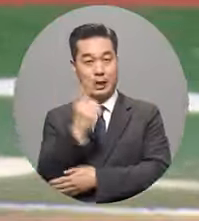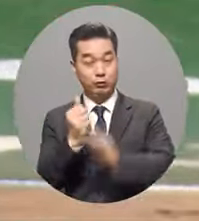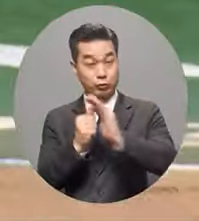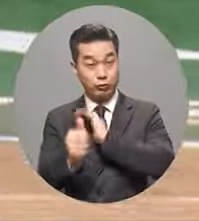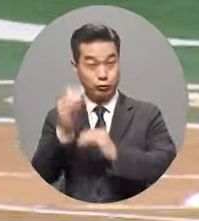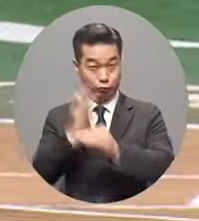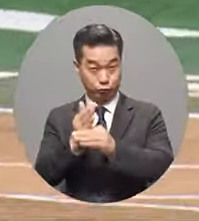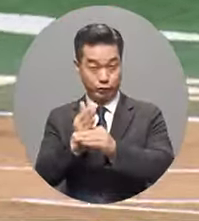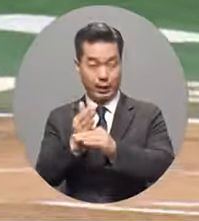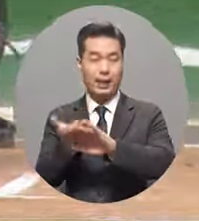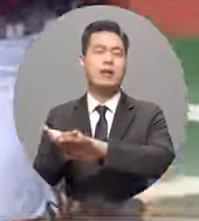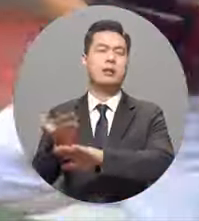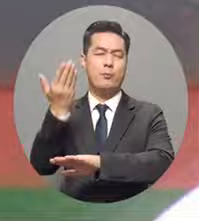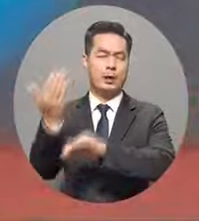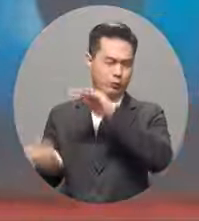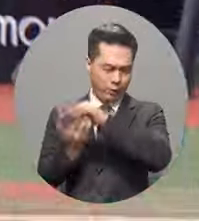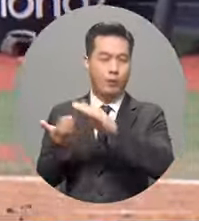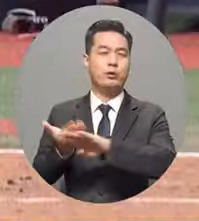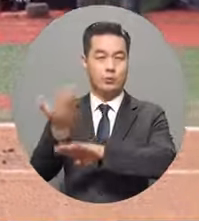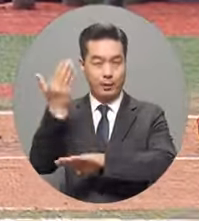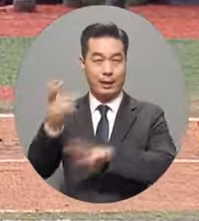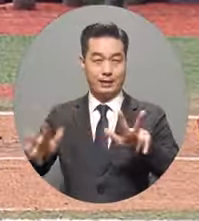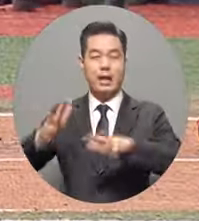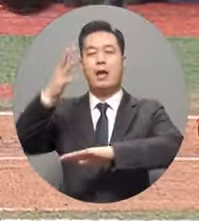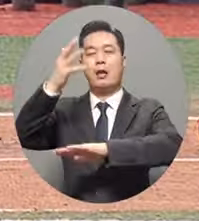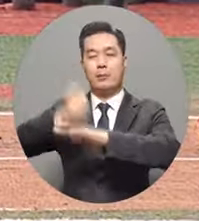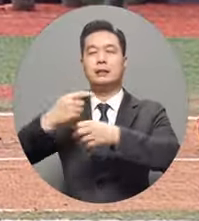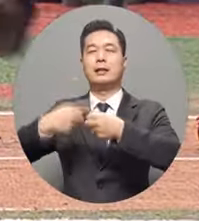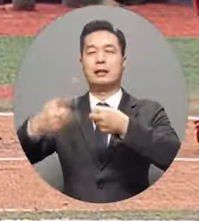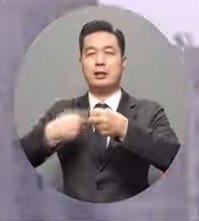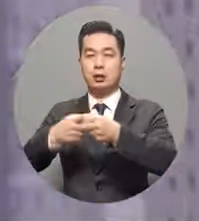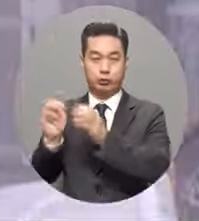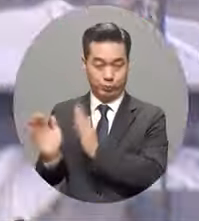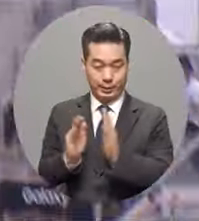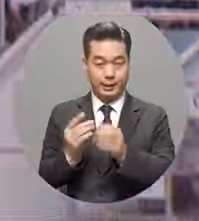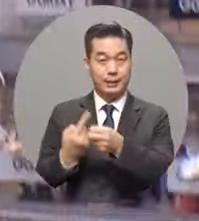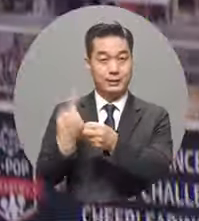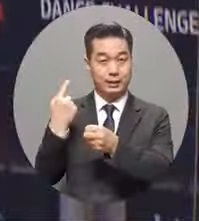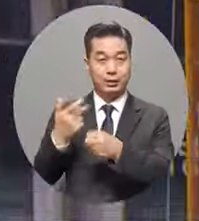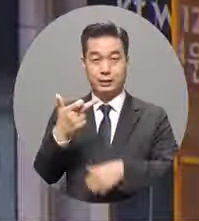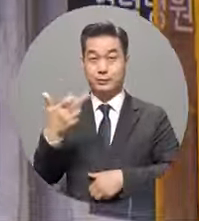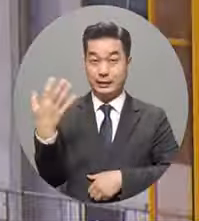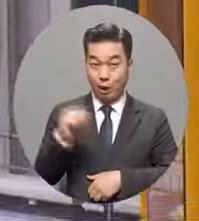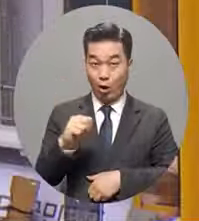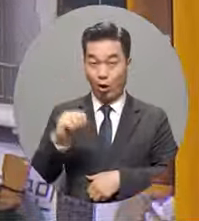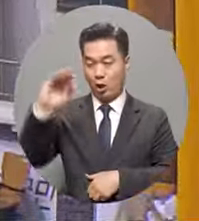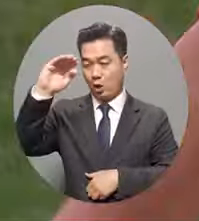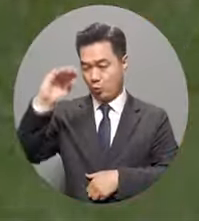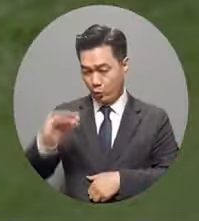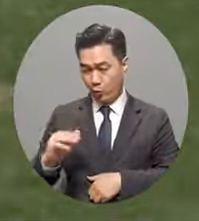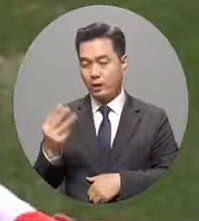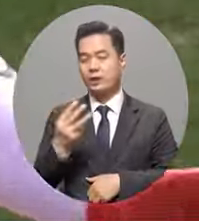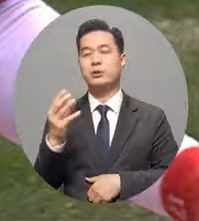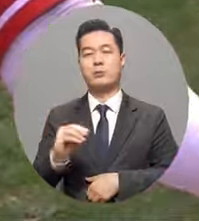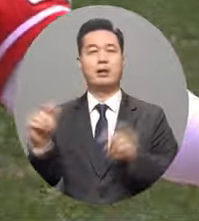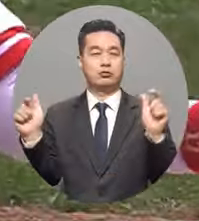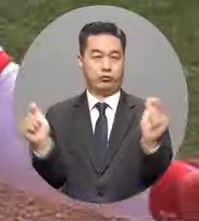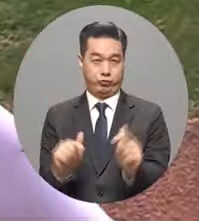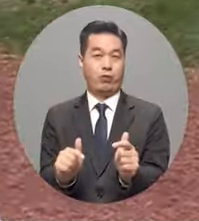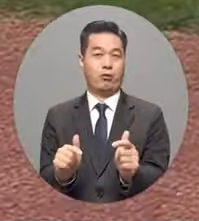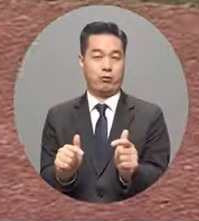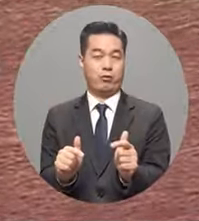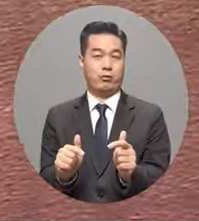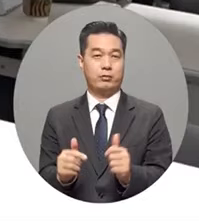올해 팀의 주장으로 마지막 시즌을 준비합니다. 지난해 17억 원이던 연봉을 최저 연봉 3천만 원으로 대폭